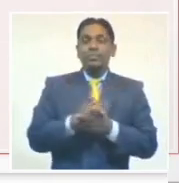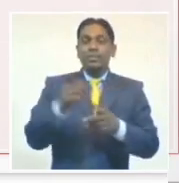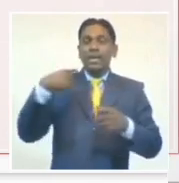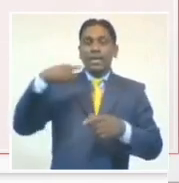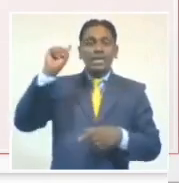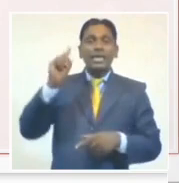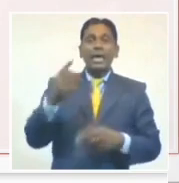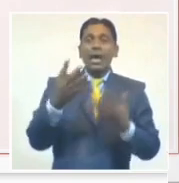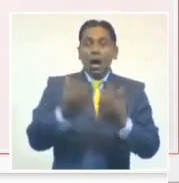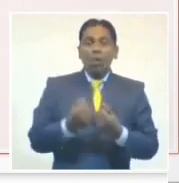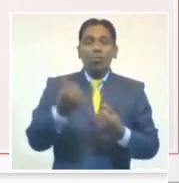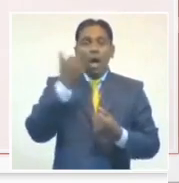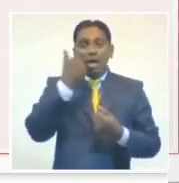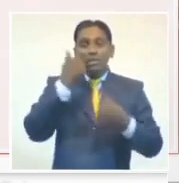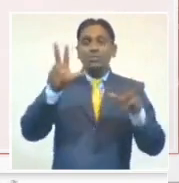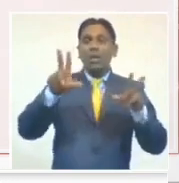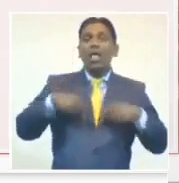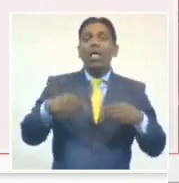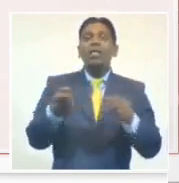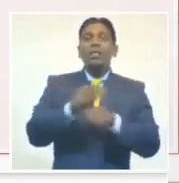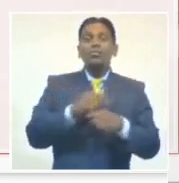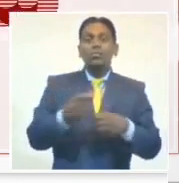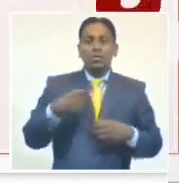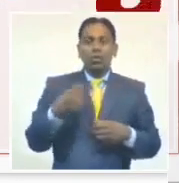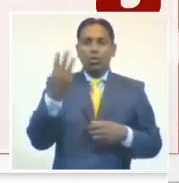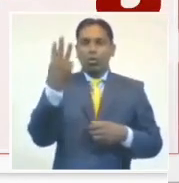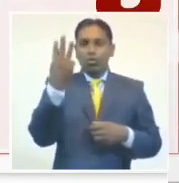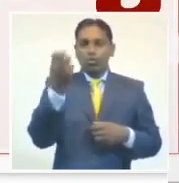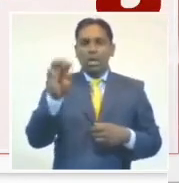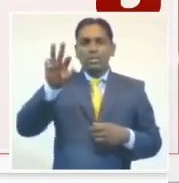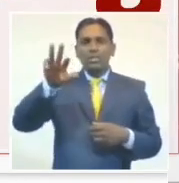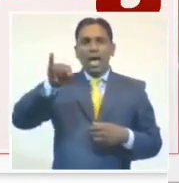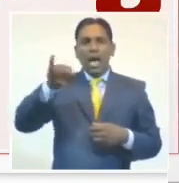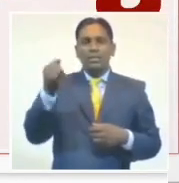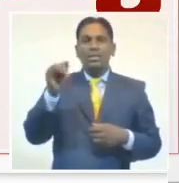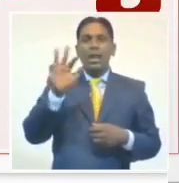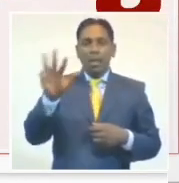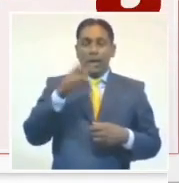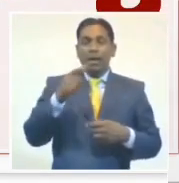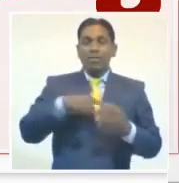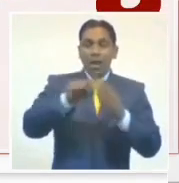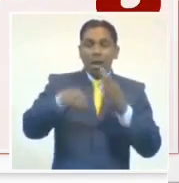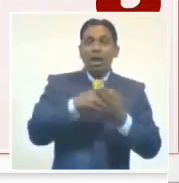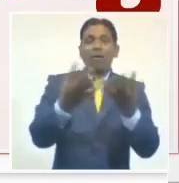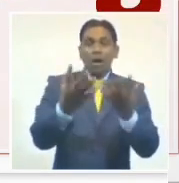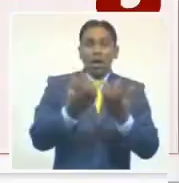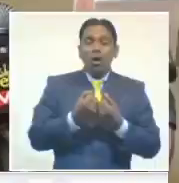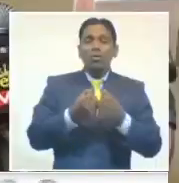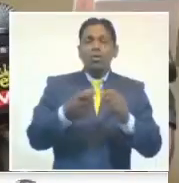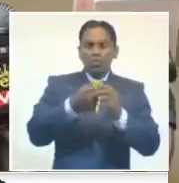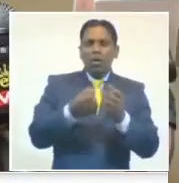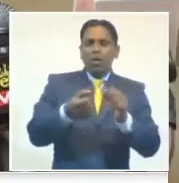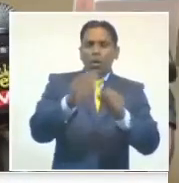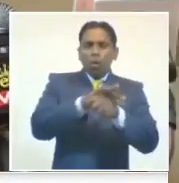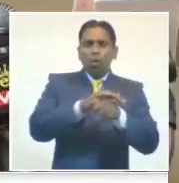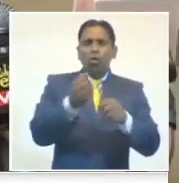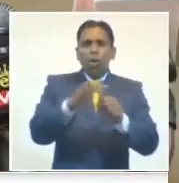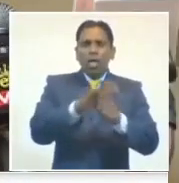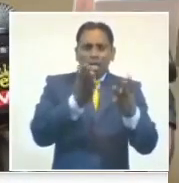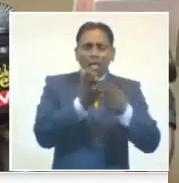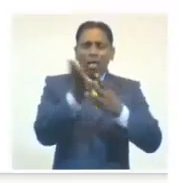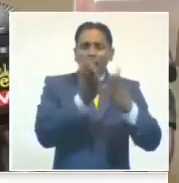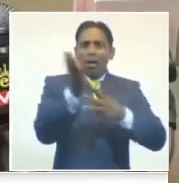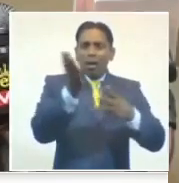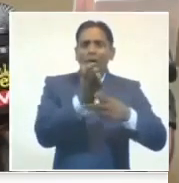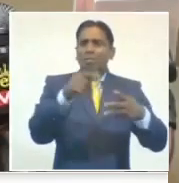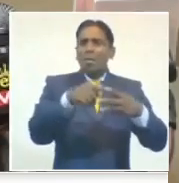ආසාදිතින් සංඛ්‍යාව 3609ක්. ශ්‍රී ලංකාවෙන් හඳුනාගත් කොරෝනා විකෘති ප්‍රභේද තර්ජනය. ඒ විකෘති